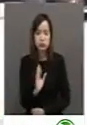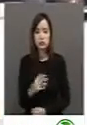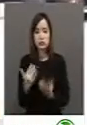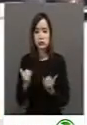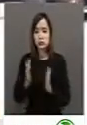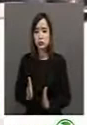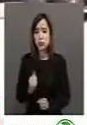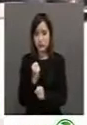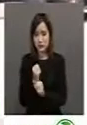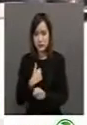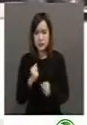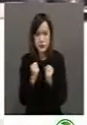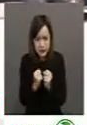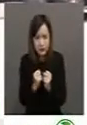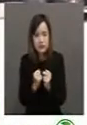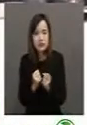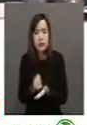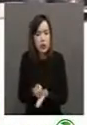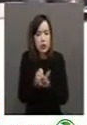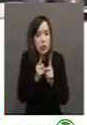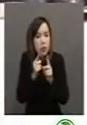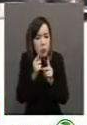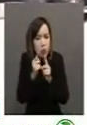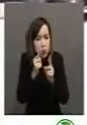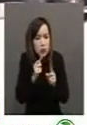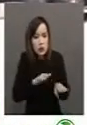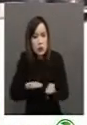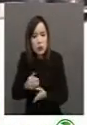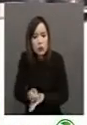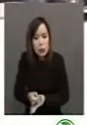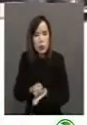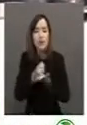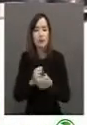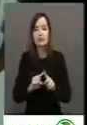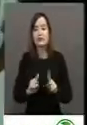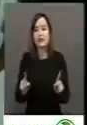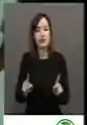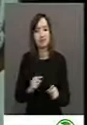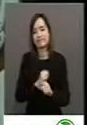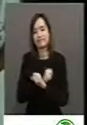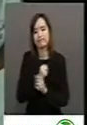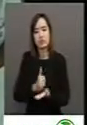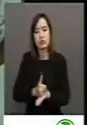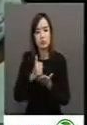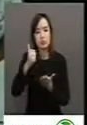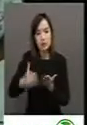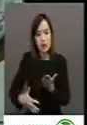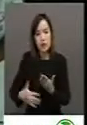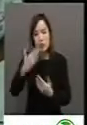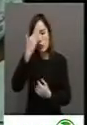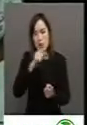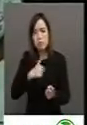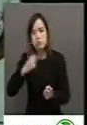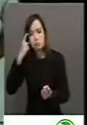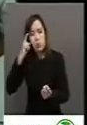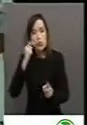ที่ใช้ความพยายามอย่างที่สุดในการเจรจาและก็เตรียมการช่วยเหลือแต่สุดท้ายไม่อาจป้องกันได้เพราะว่านี่เป็นเหตุสุดวิสัย